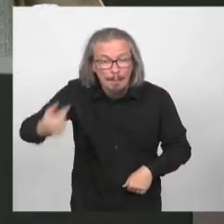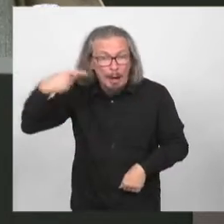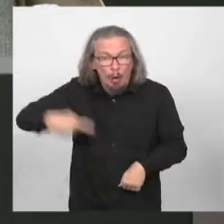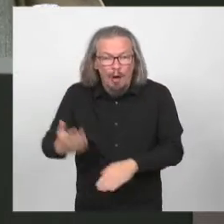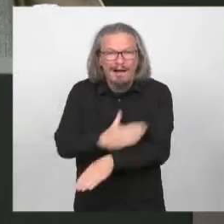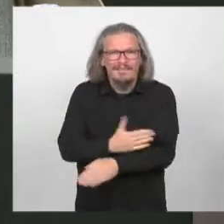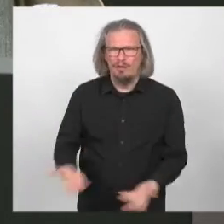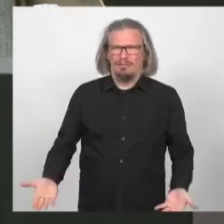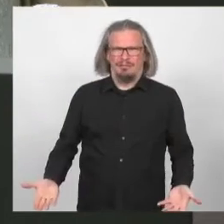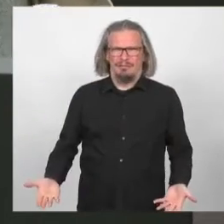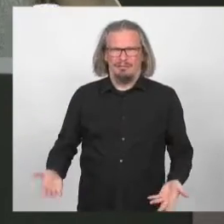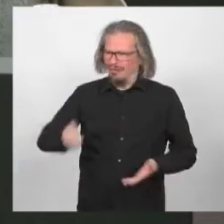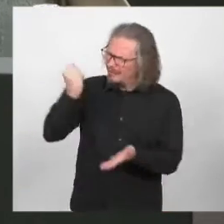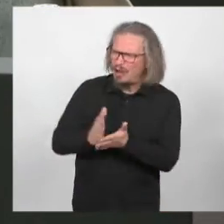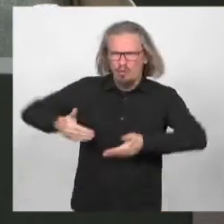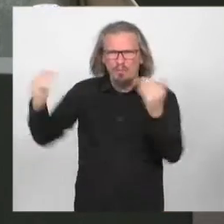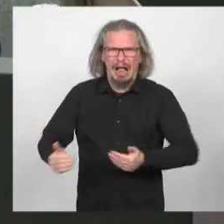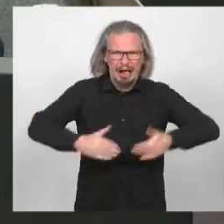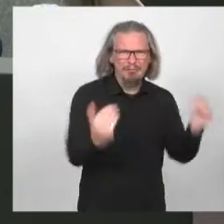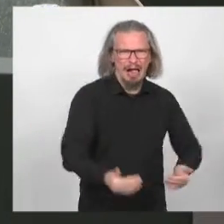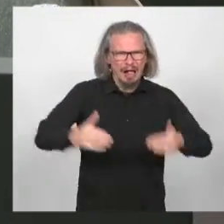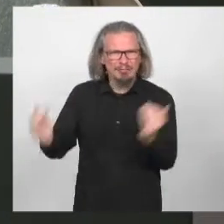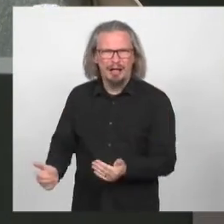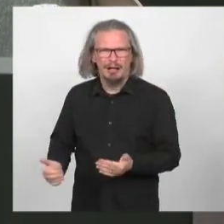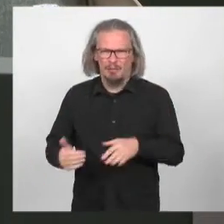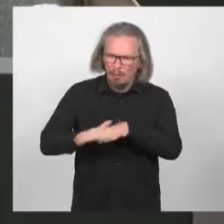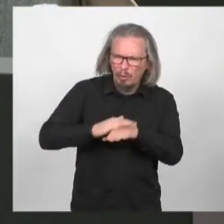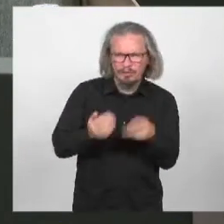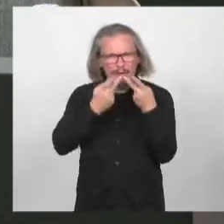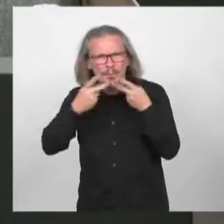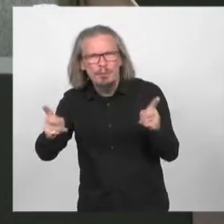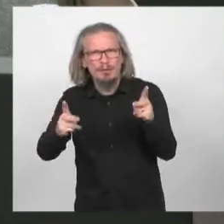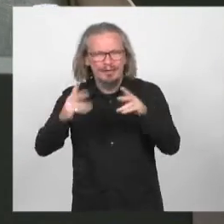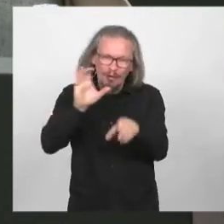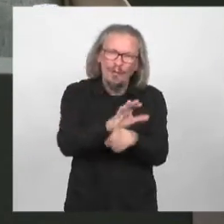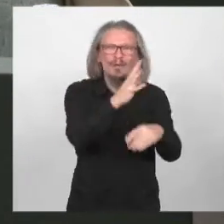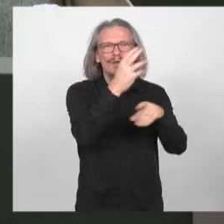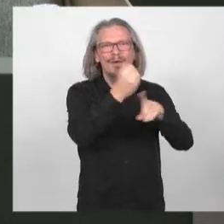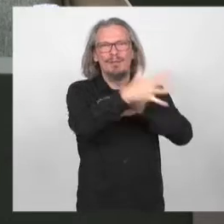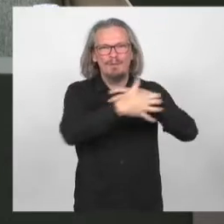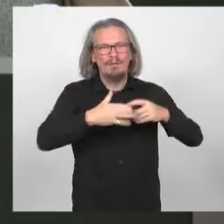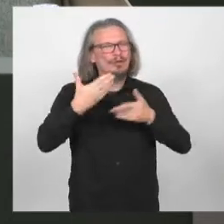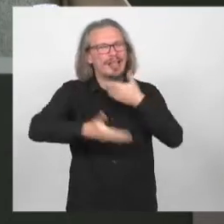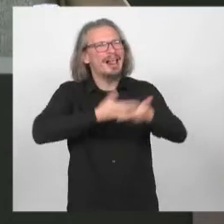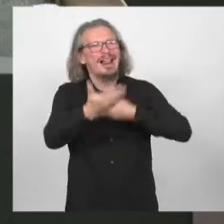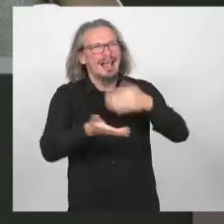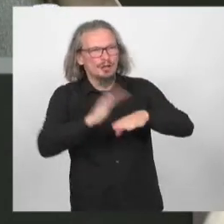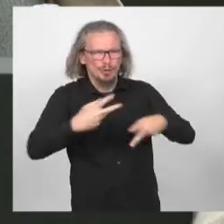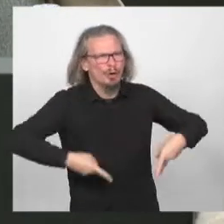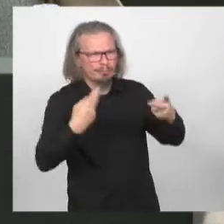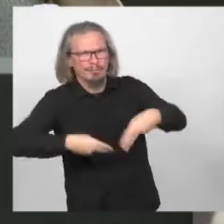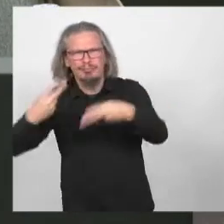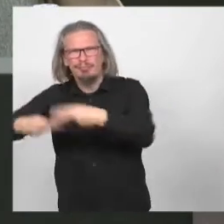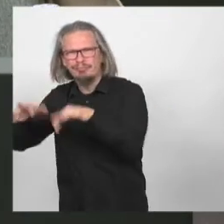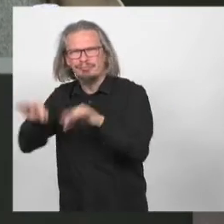préalable. Ces arrêts brutaux, ces discontinuités dans les politiques publiques de lutte contre la pauvreté affaiblissent l'accompagnement des plus